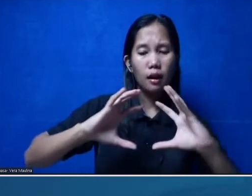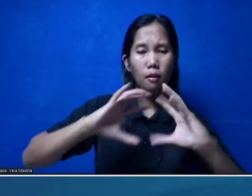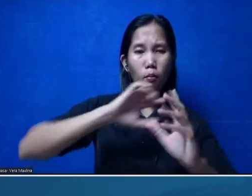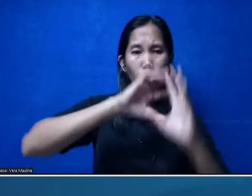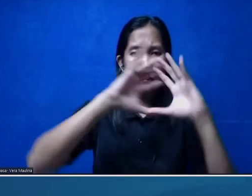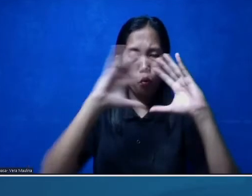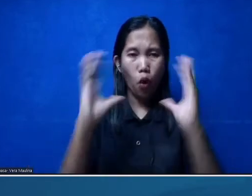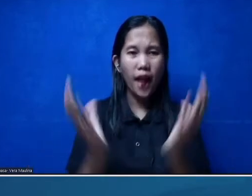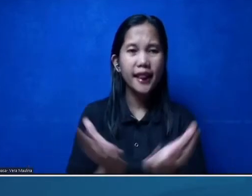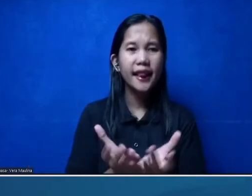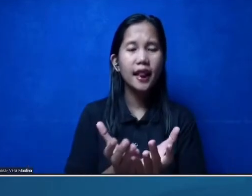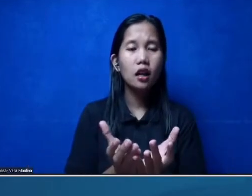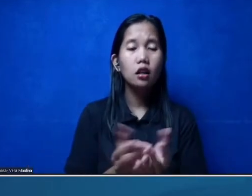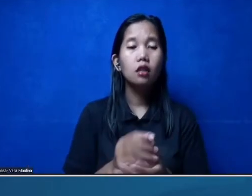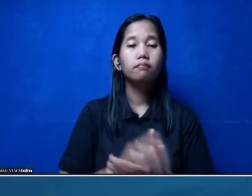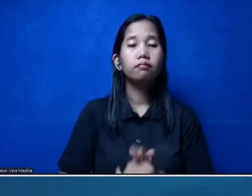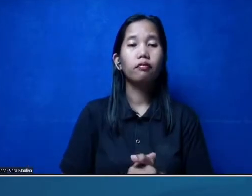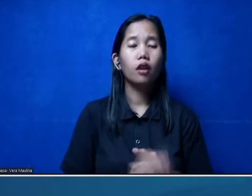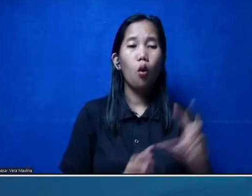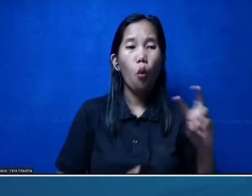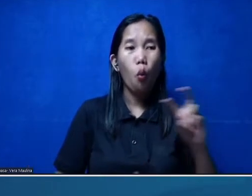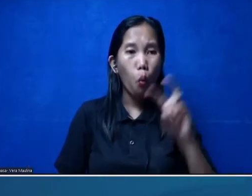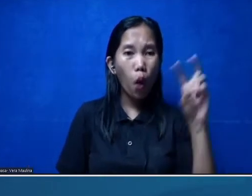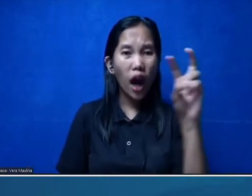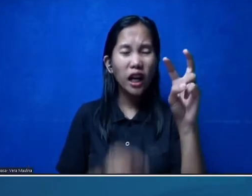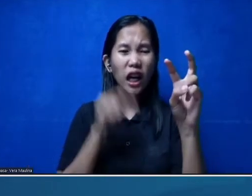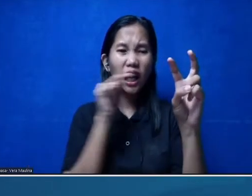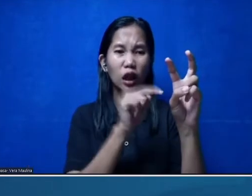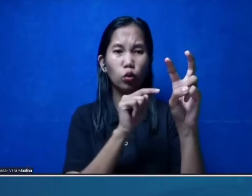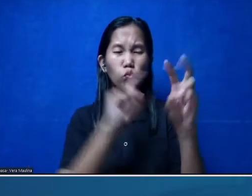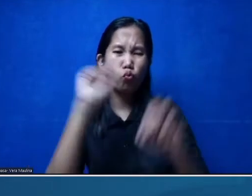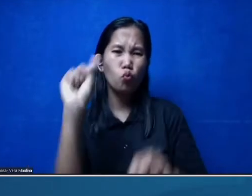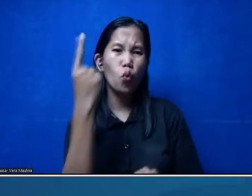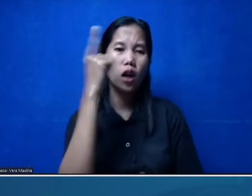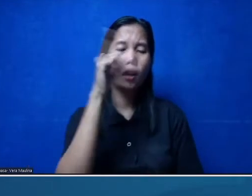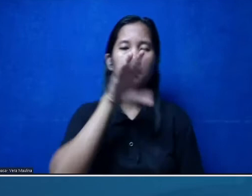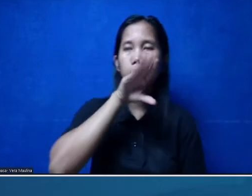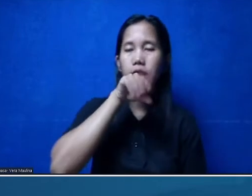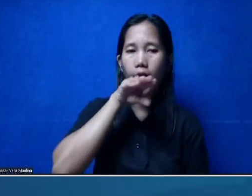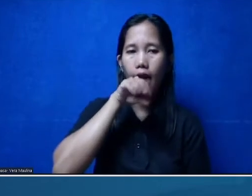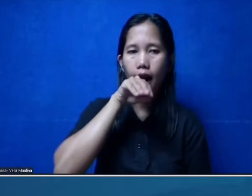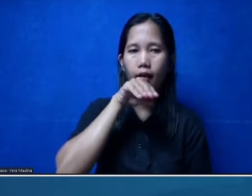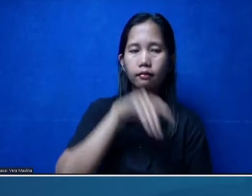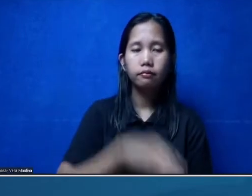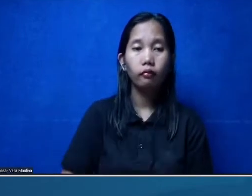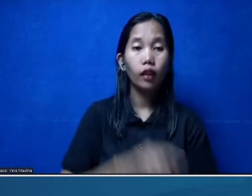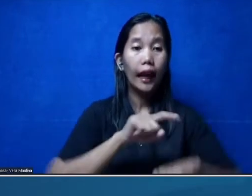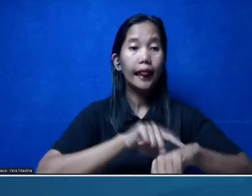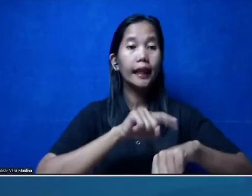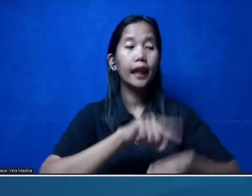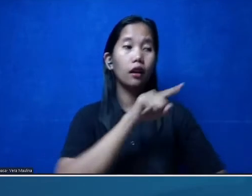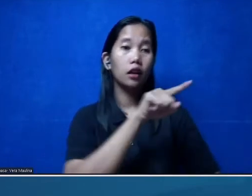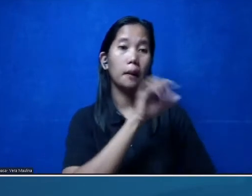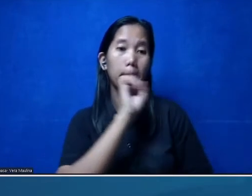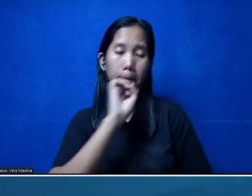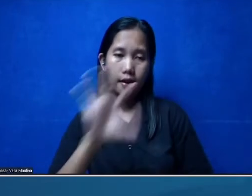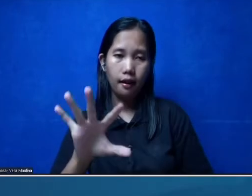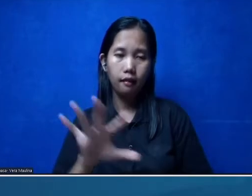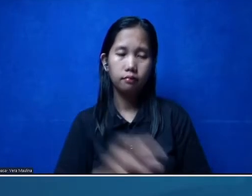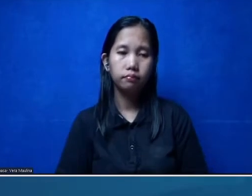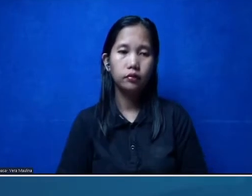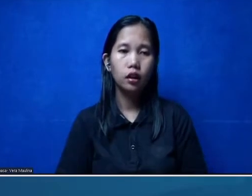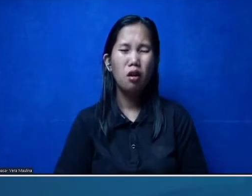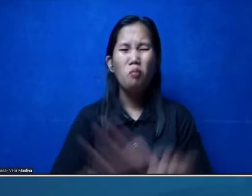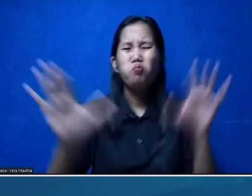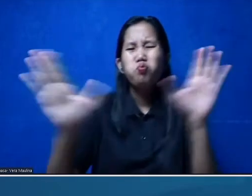hai hai hai Bukankah di dalam Taman Eden ini semua gua ini tidak boleh dimakan